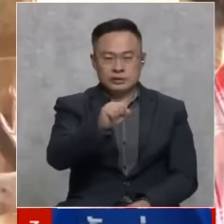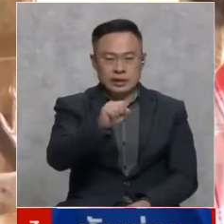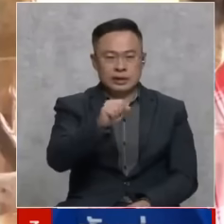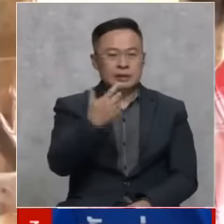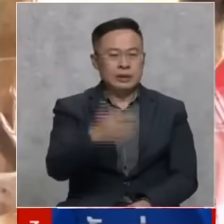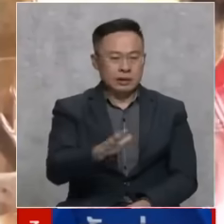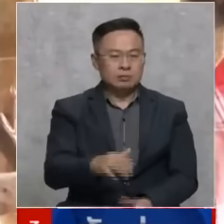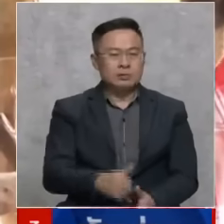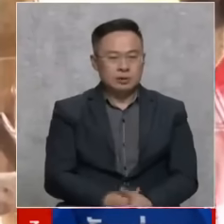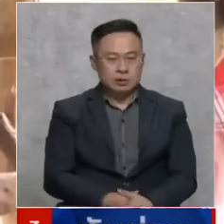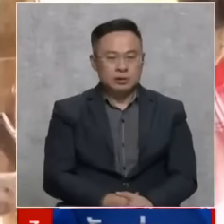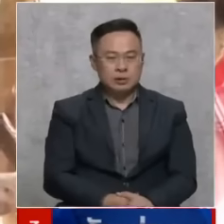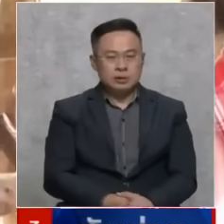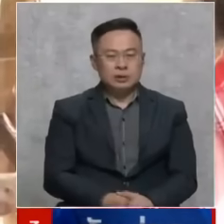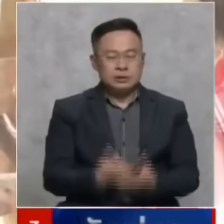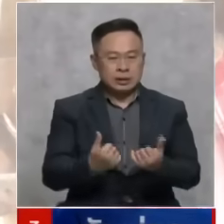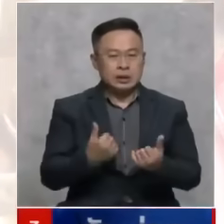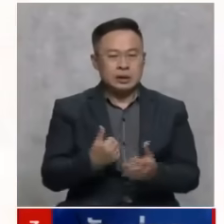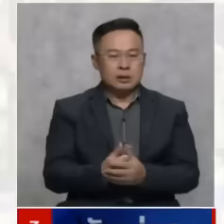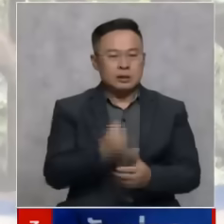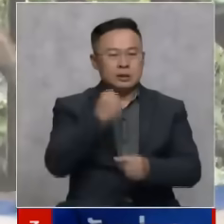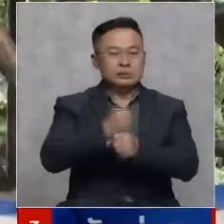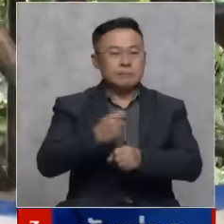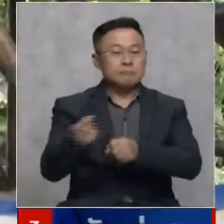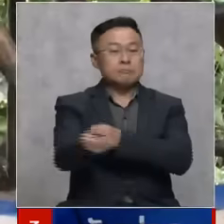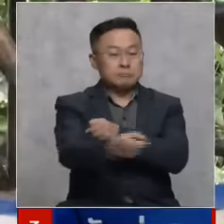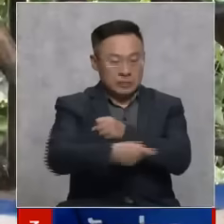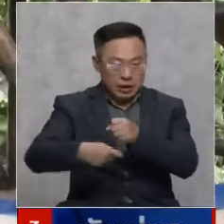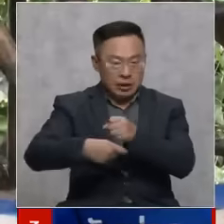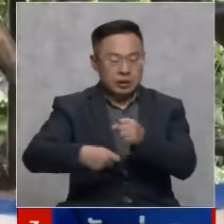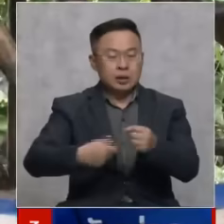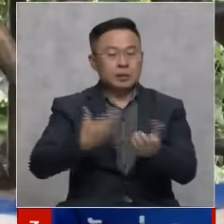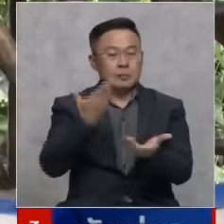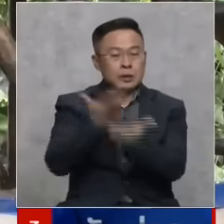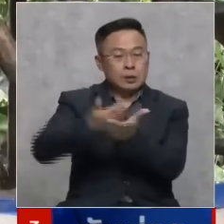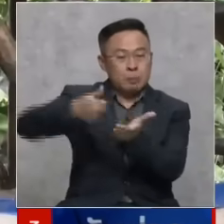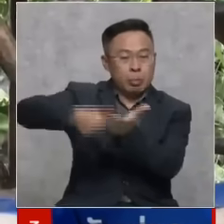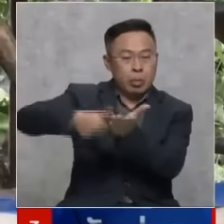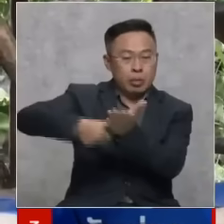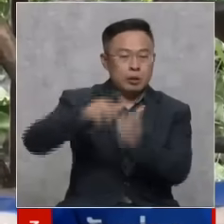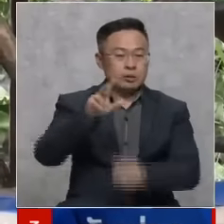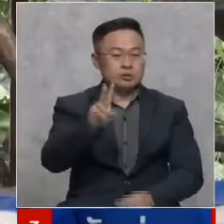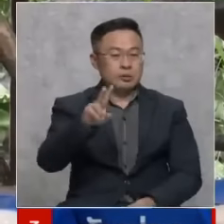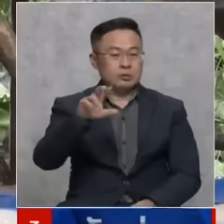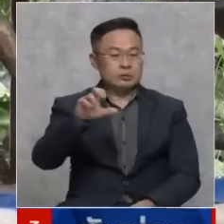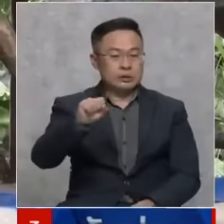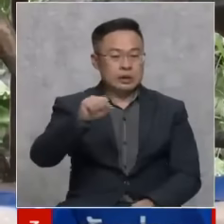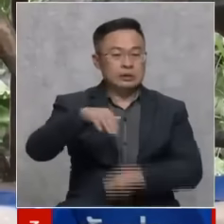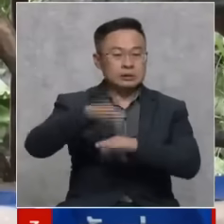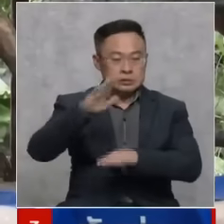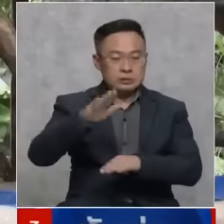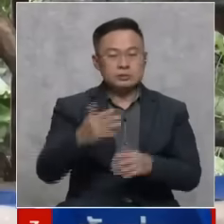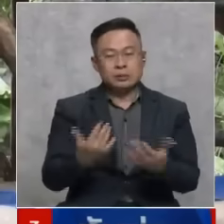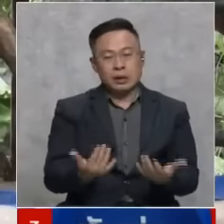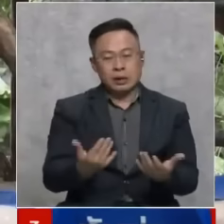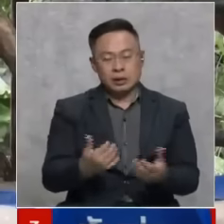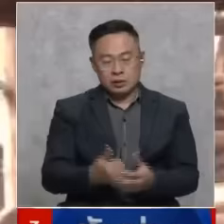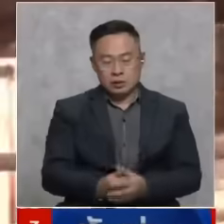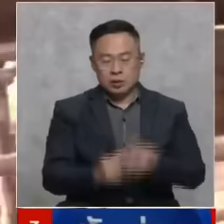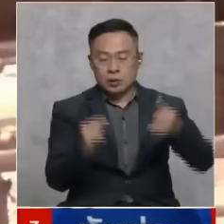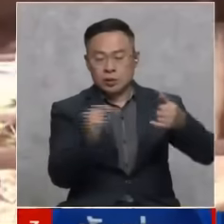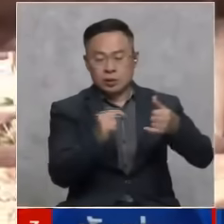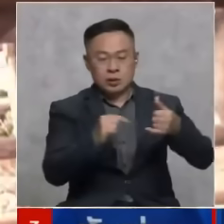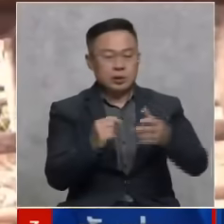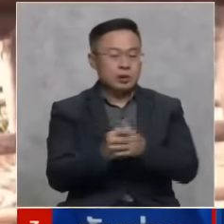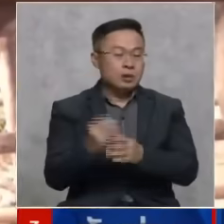ม่ไล่นี่แหละทำนา หนี้สินทั้งหมดกว่า 200,000 บาทที่นิตยกุลสายสุขเกษตรกรบ้านนน